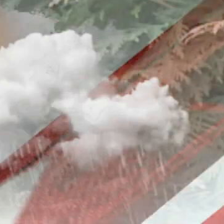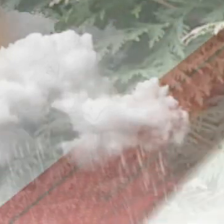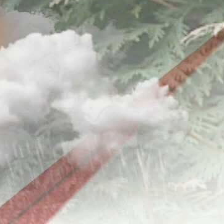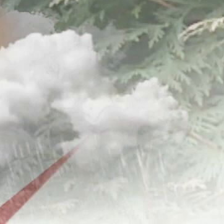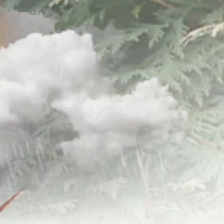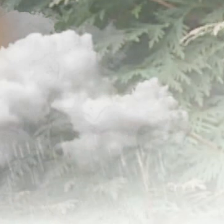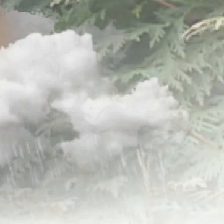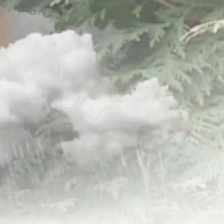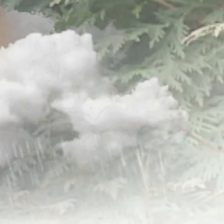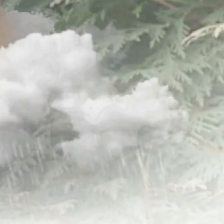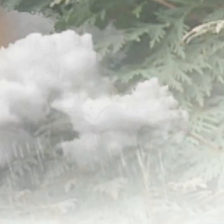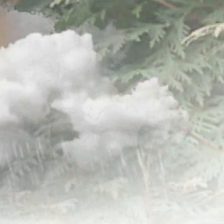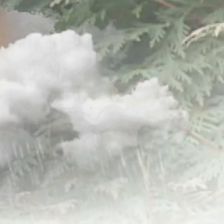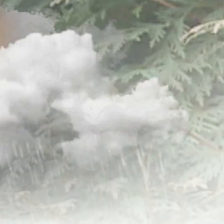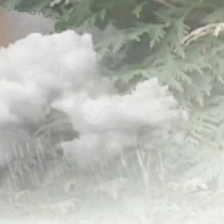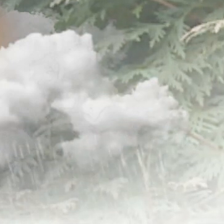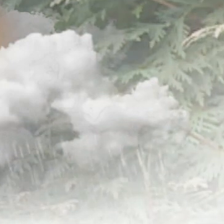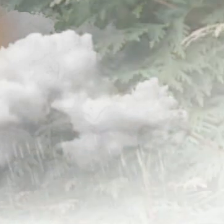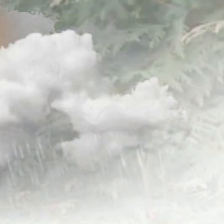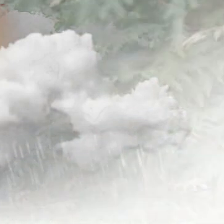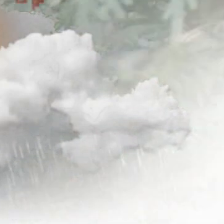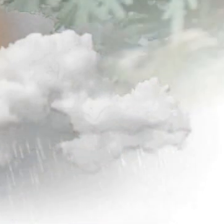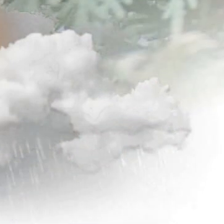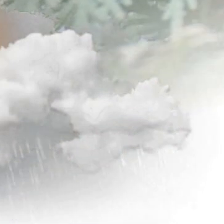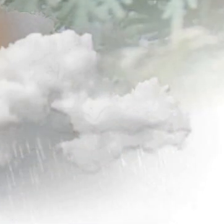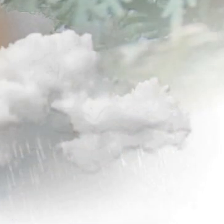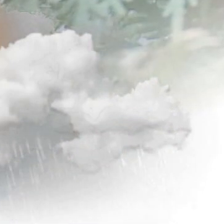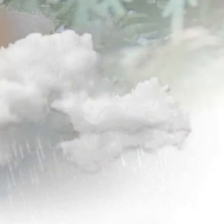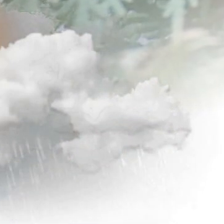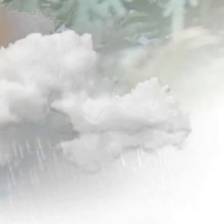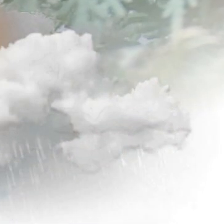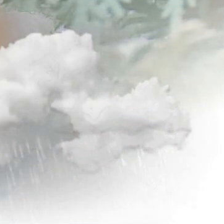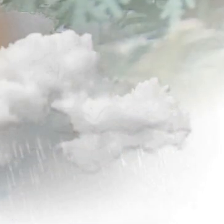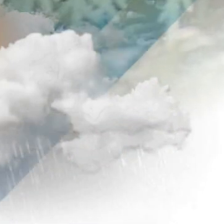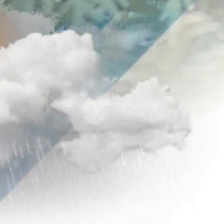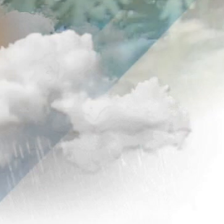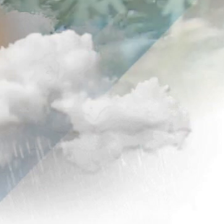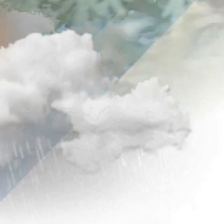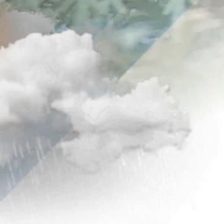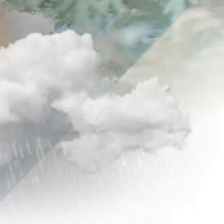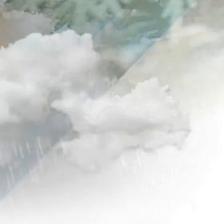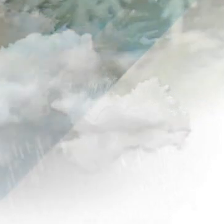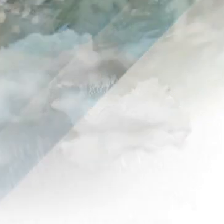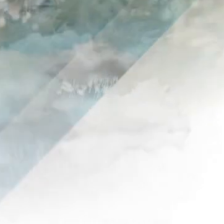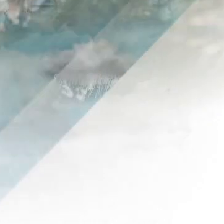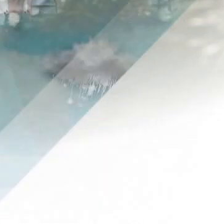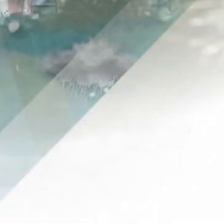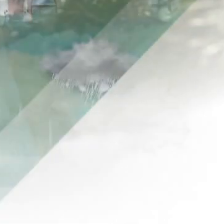17 вечером. Воблачно, дождь. Ветер паўднёвый, яго хуткасць 3,7 метров за